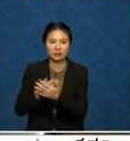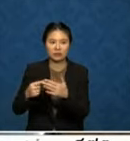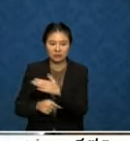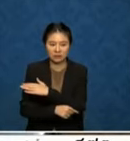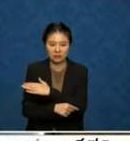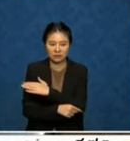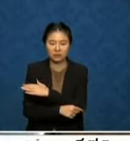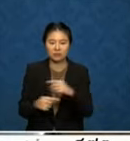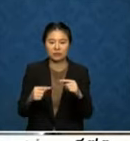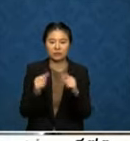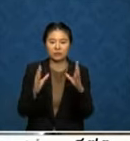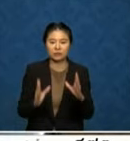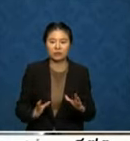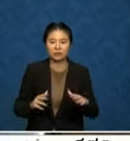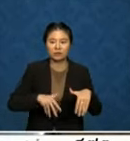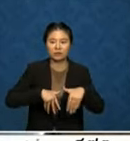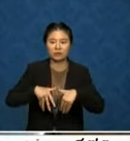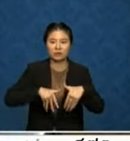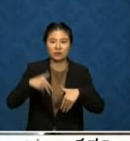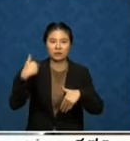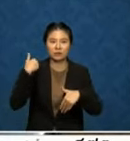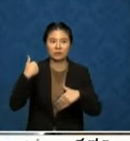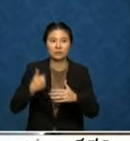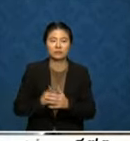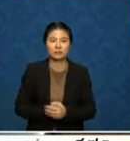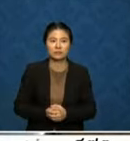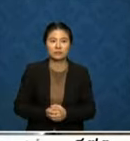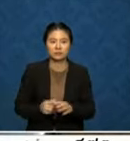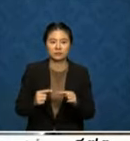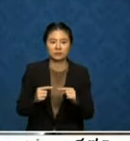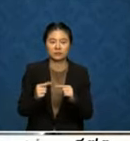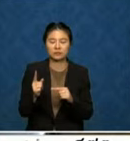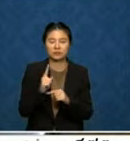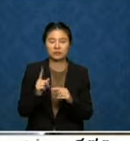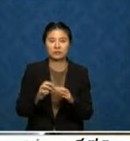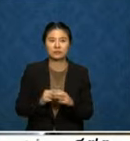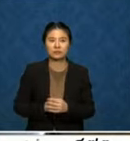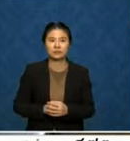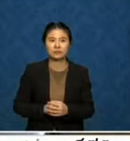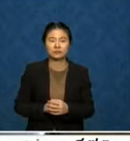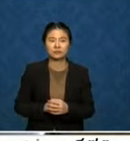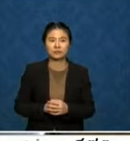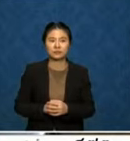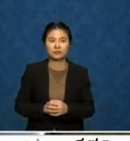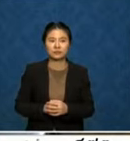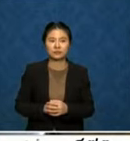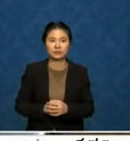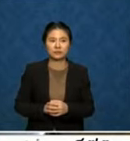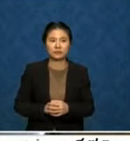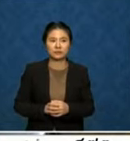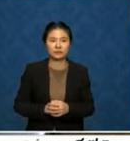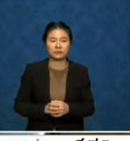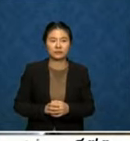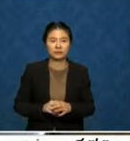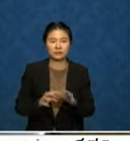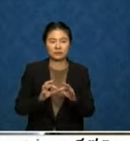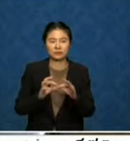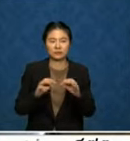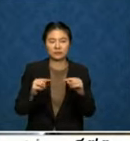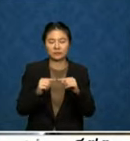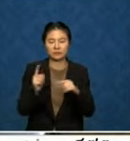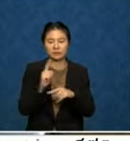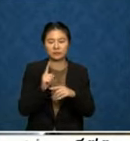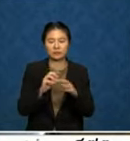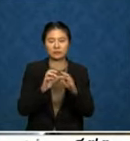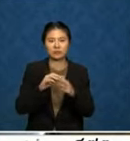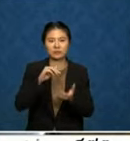กงประชาชนหรือแชร์ลูกโซ่จากกรณีดีไอคอนค่ะท่านประธานคะข้อมูลล่าสุดจ